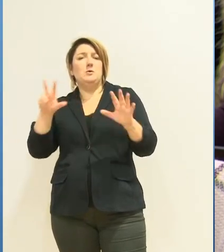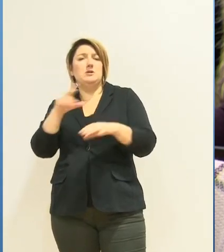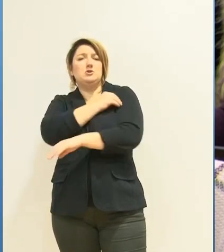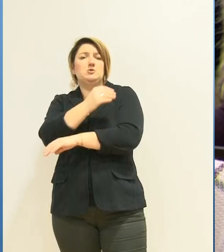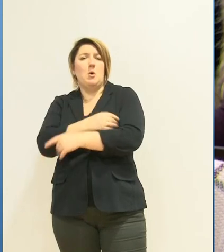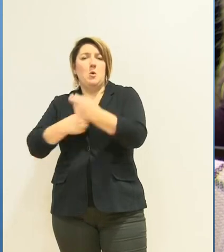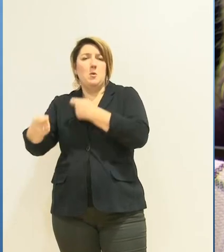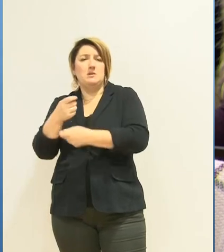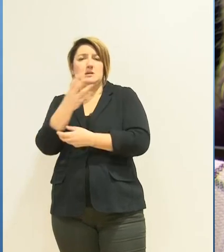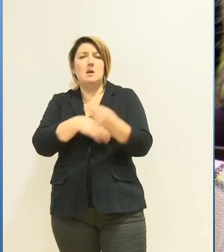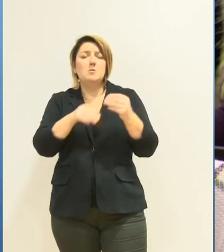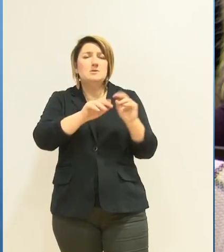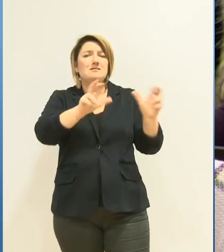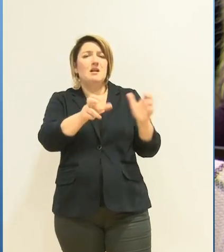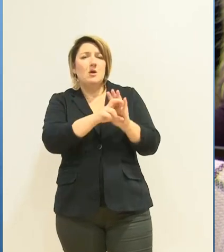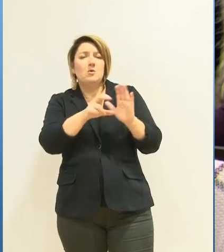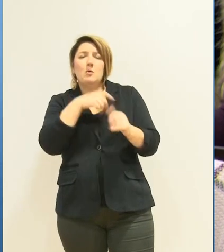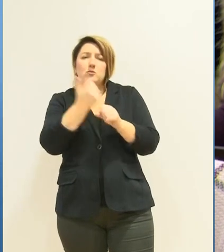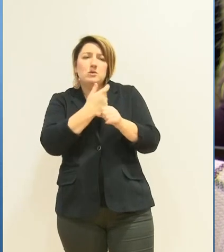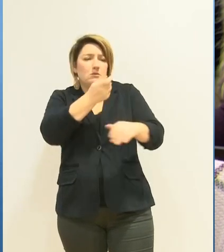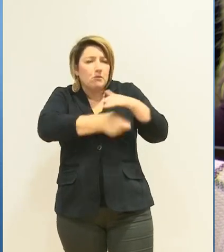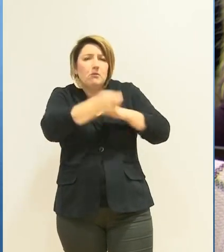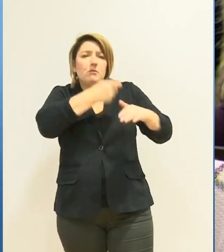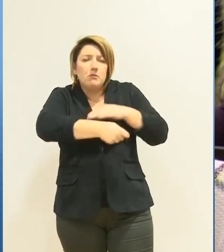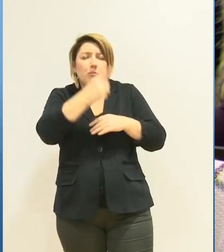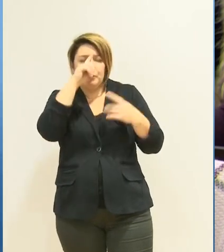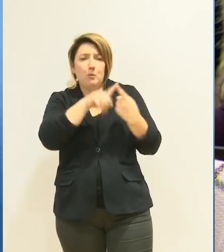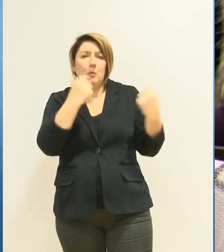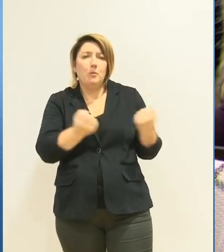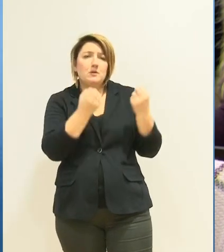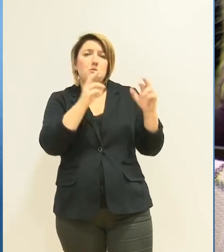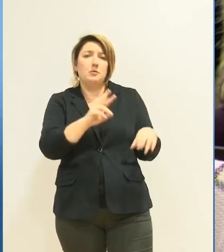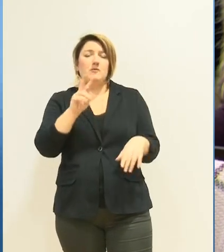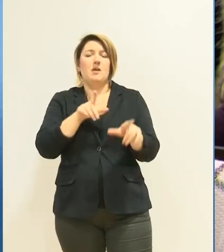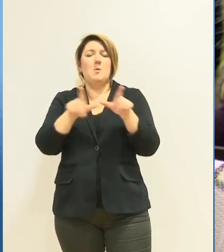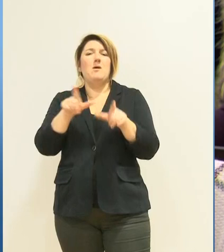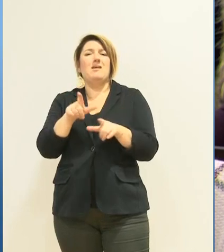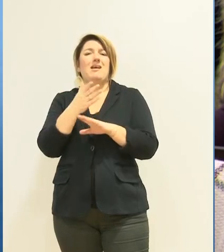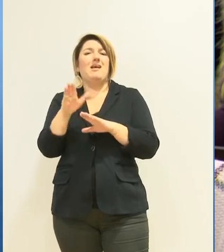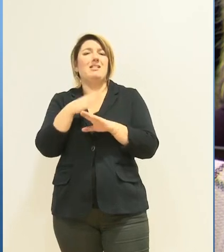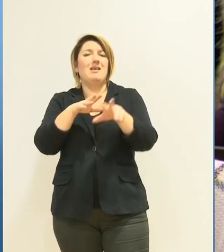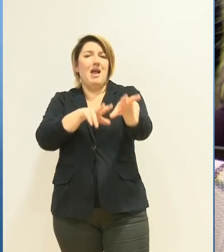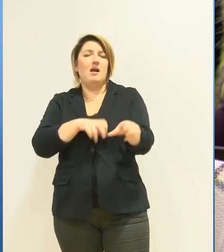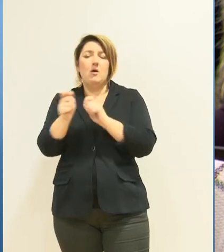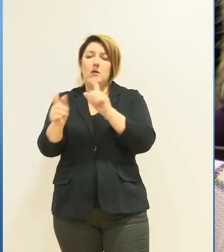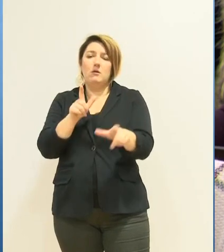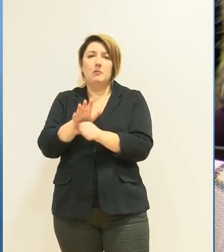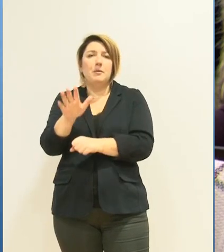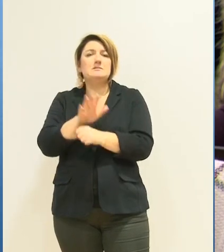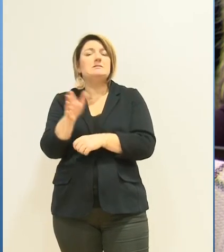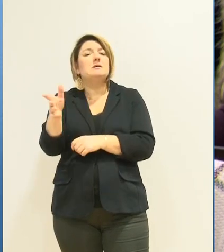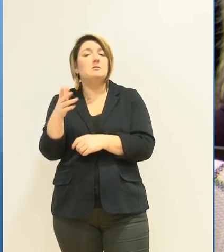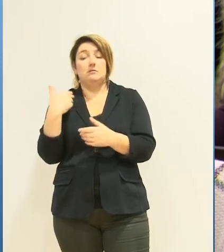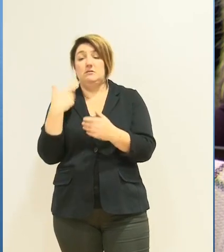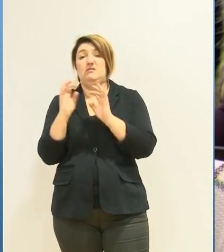tous les ans à telegrenoble pour de la pure communication le manque à gagner du loyer sous-estimé du crédit agricole comme l'a souligné leur récent